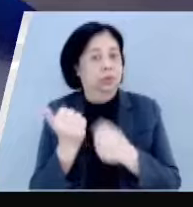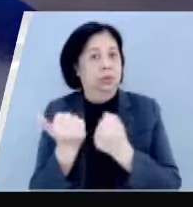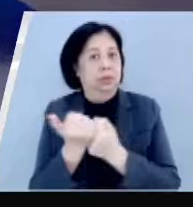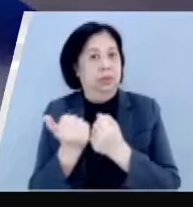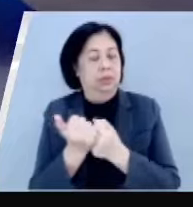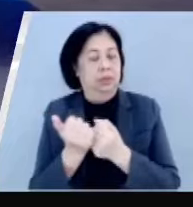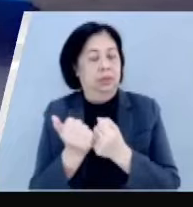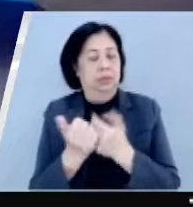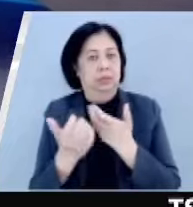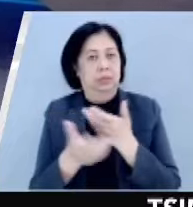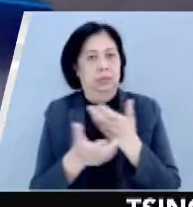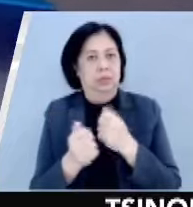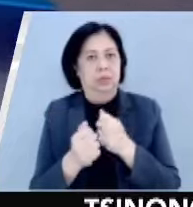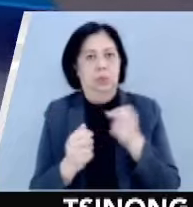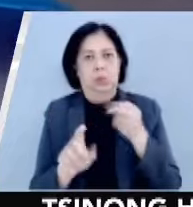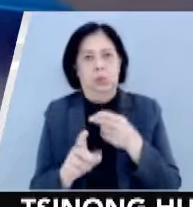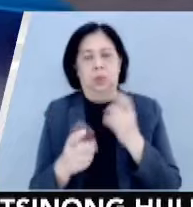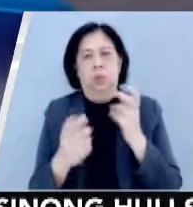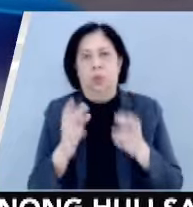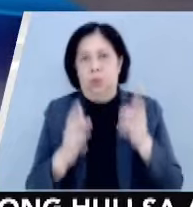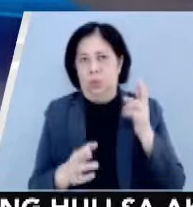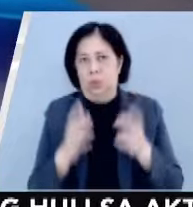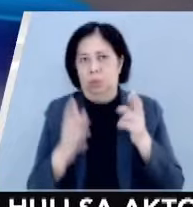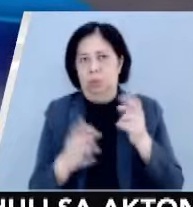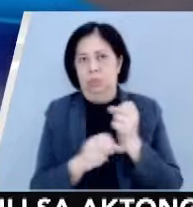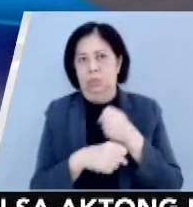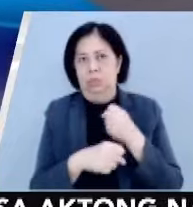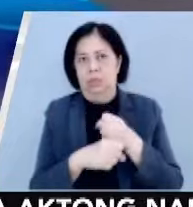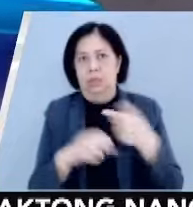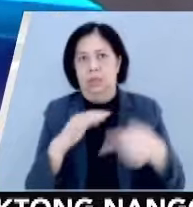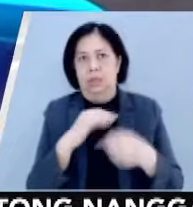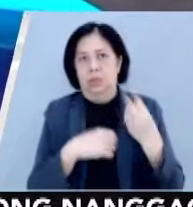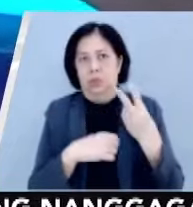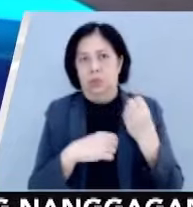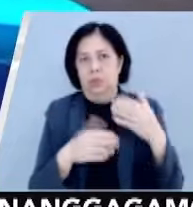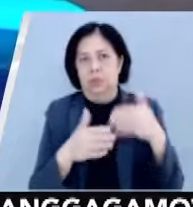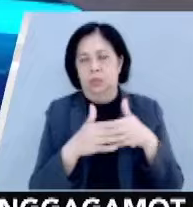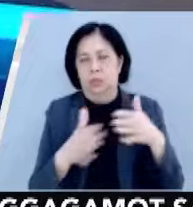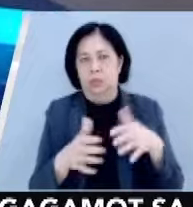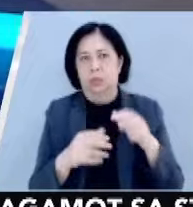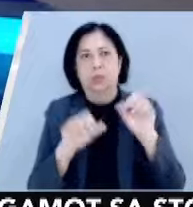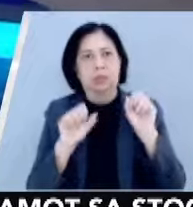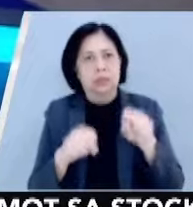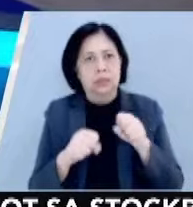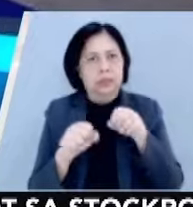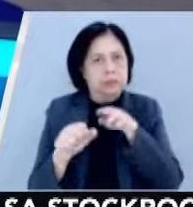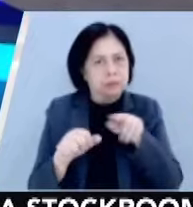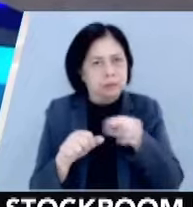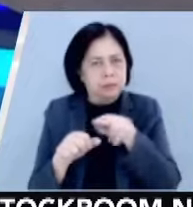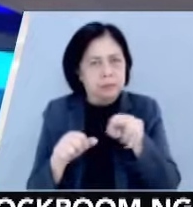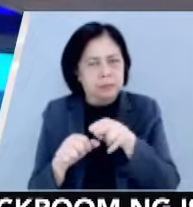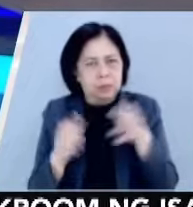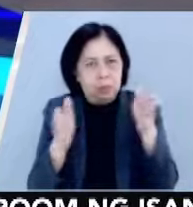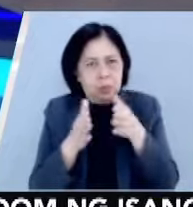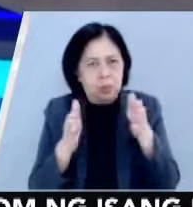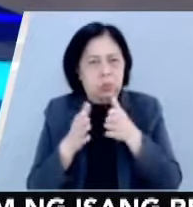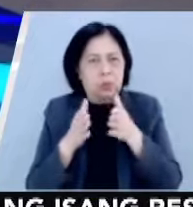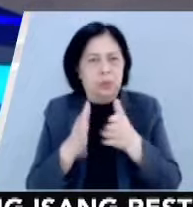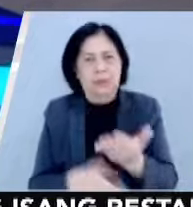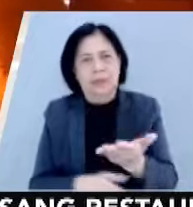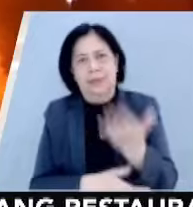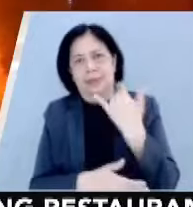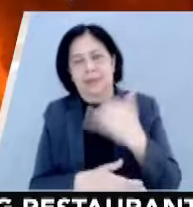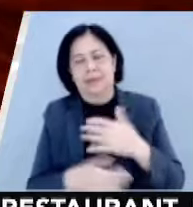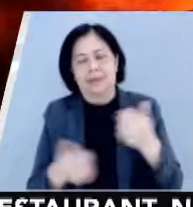automated firefighting robot ang binuo ng grade 12 students na kayang sumiksik sa masisikip na daan. Tara, let's change the